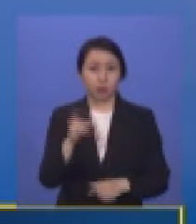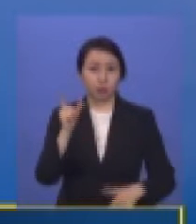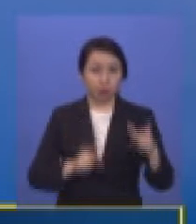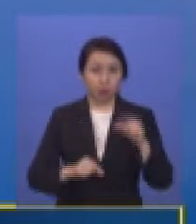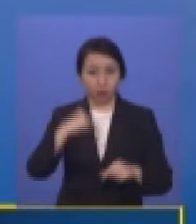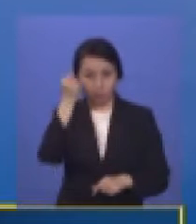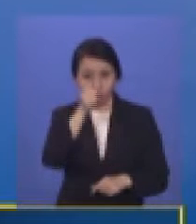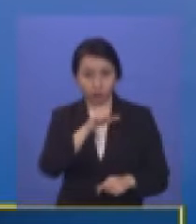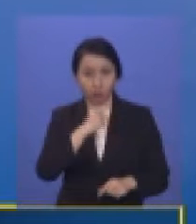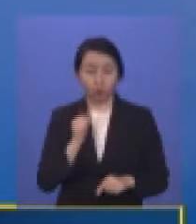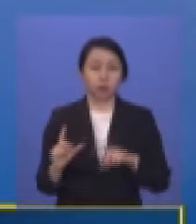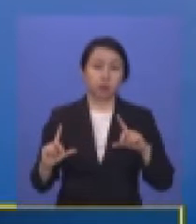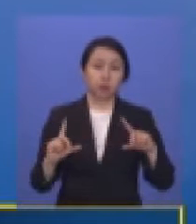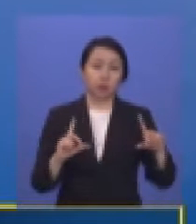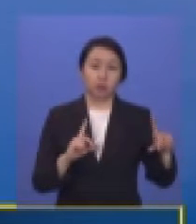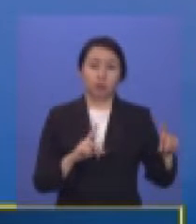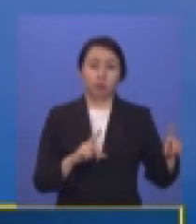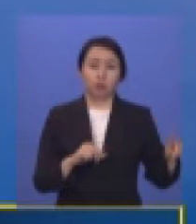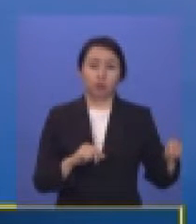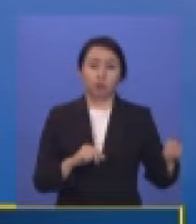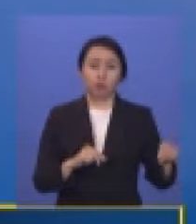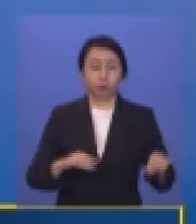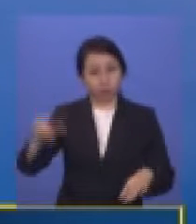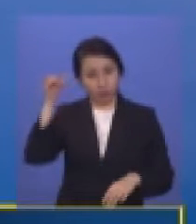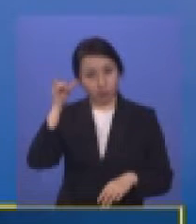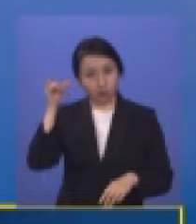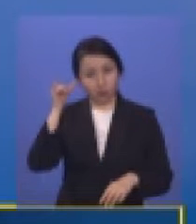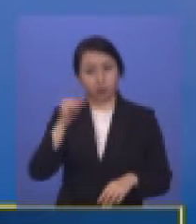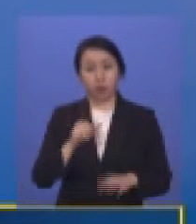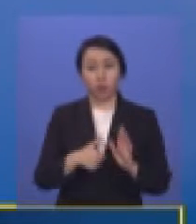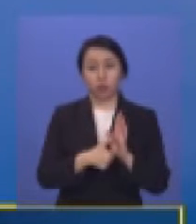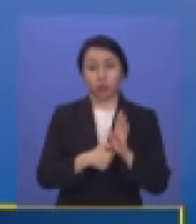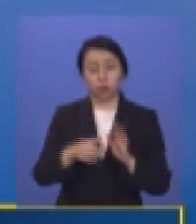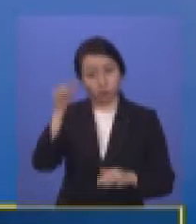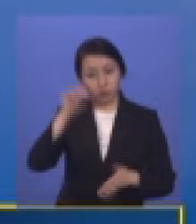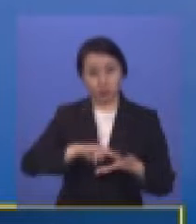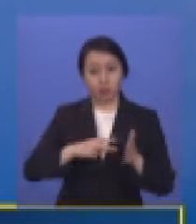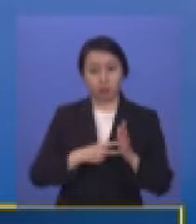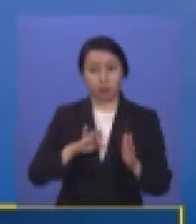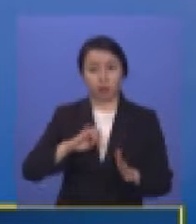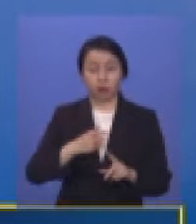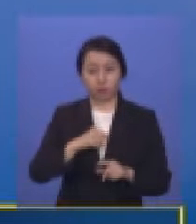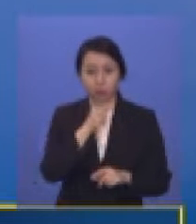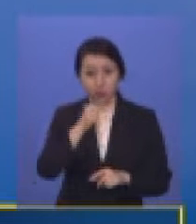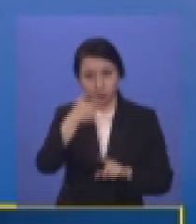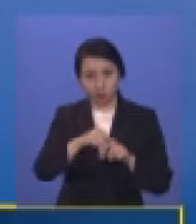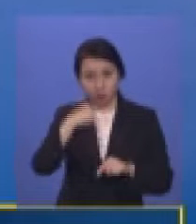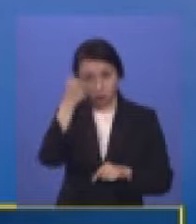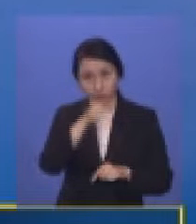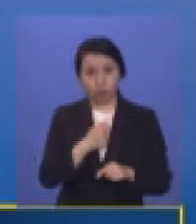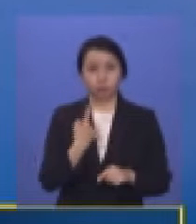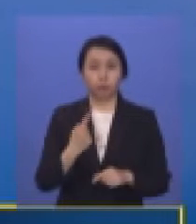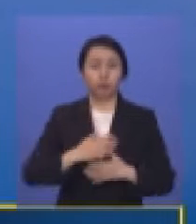год. Завоз первой партии крупнорогатого скота в количестве 600 голов запланирован на июнь месяц этого года. Это